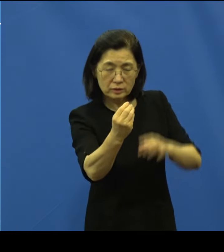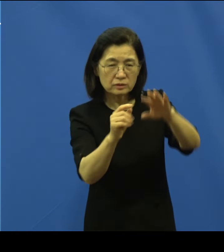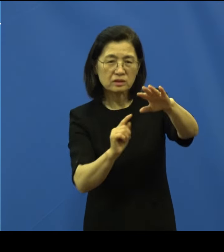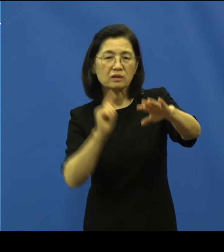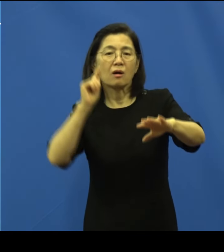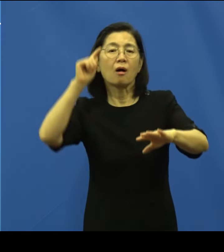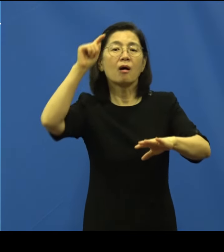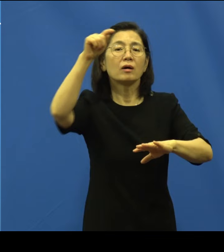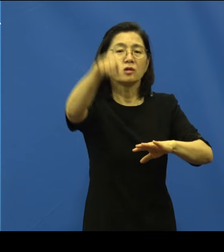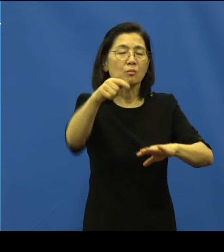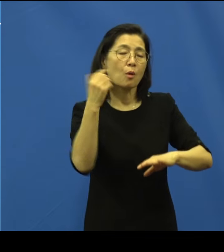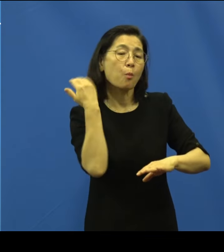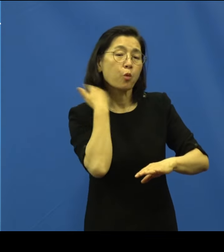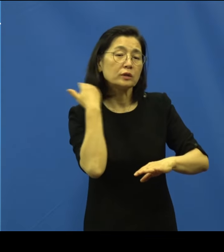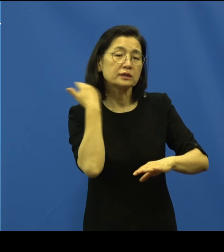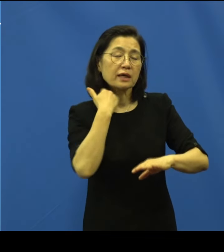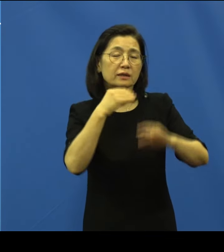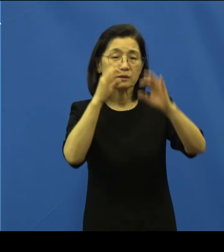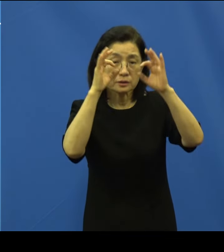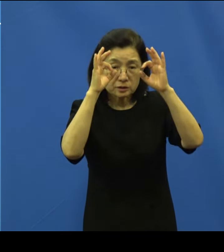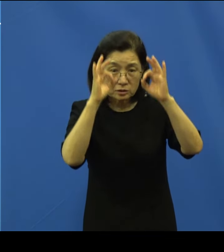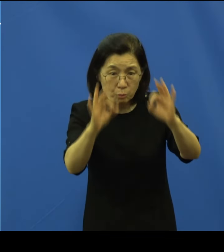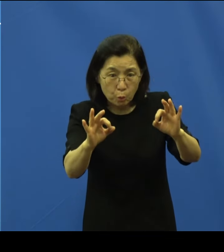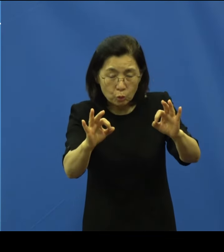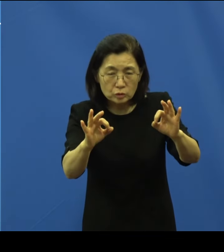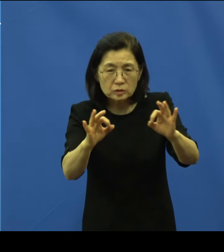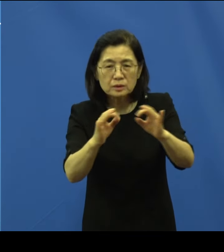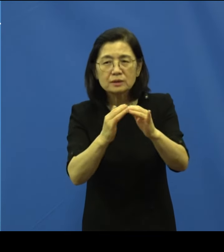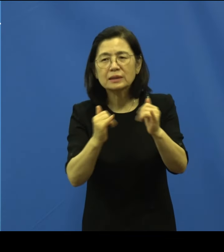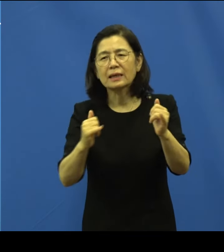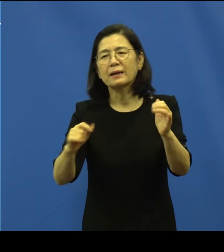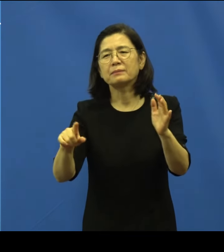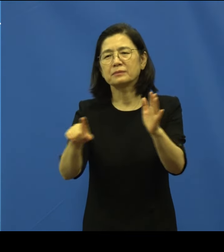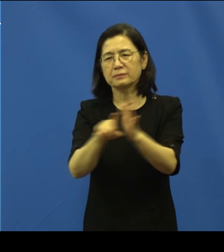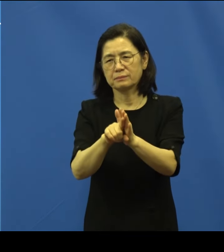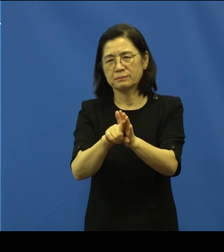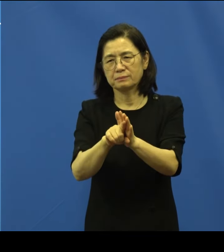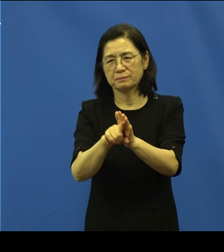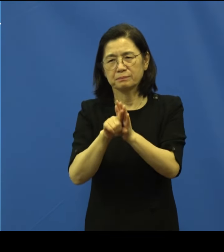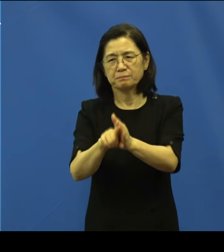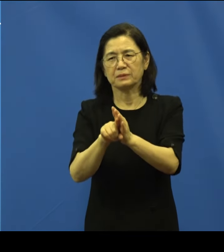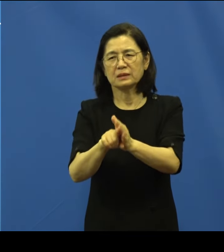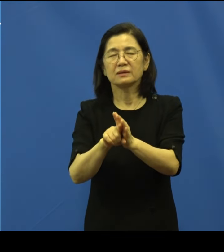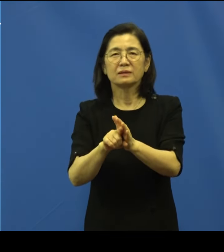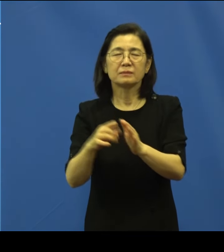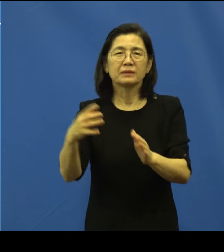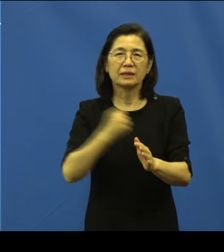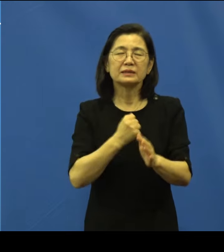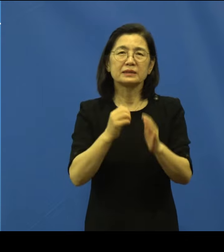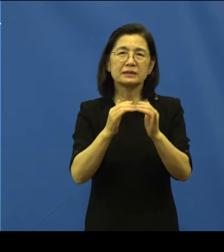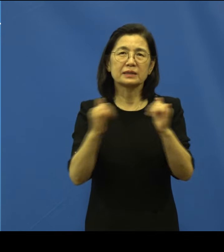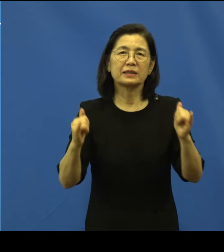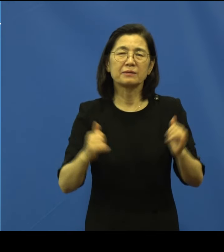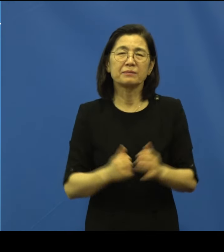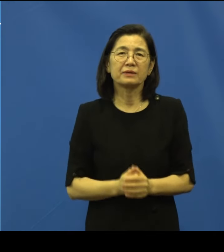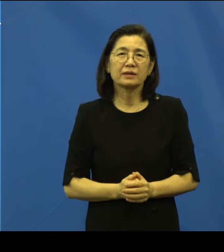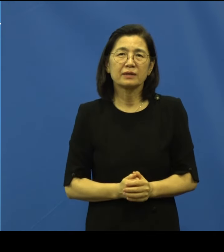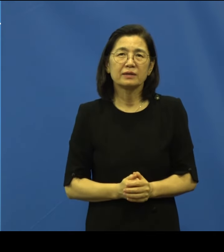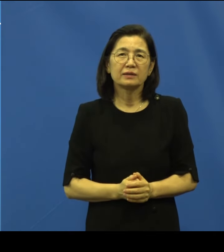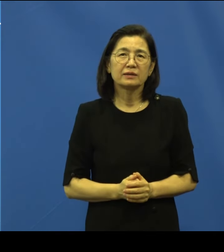믿음의 힘은 다른 게 아니에요. 보는 것을 바꾸는 것입니다. 다르게 보는 거죠.